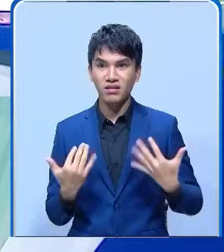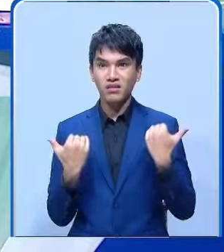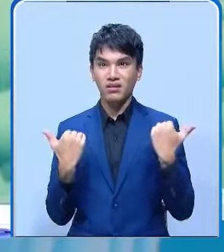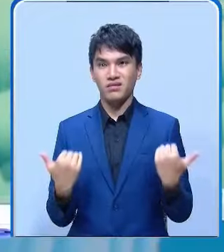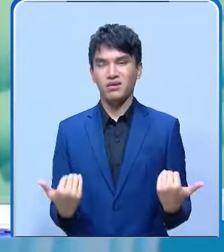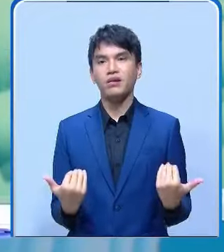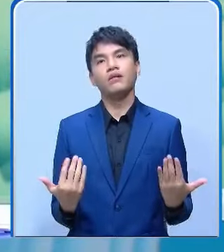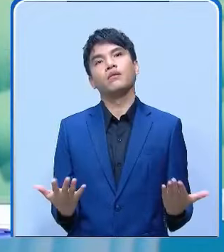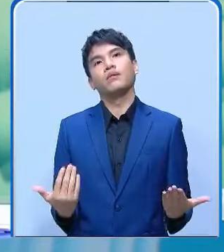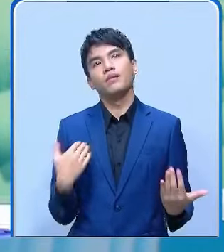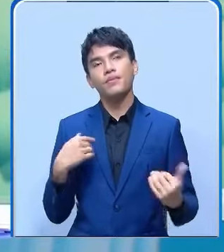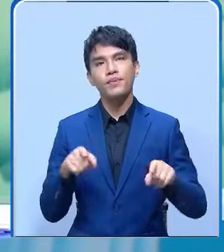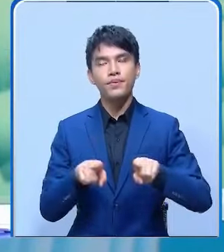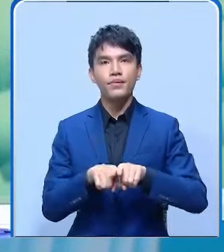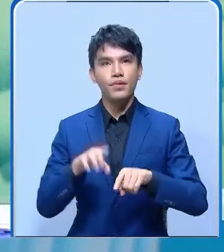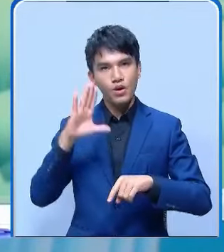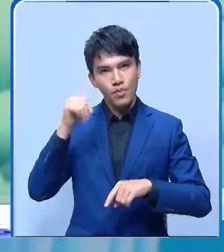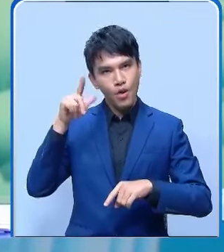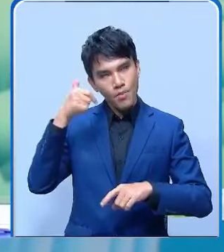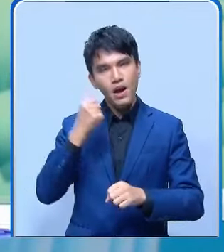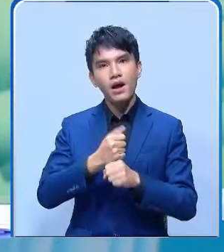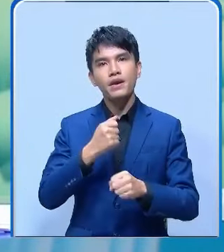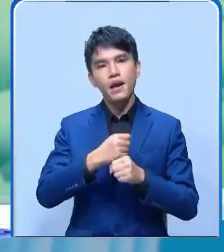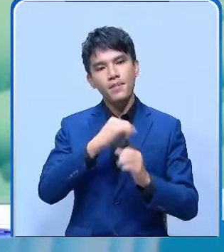าบางคนบางบ้านพ่อแม่ไปทำงานต่